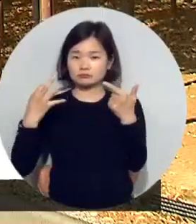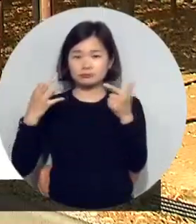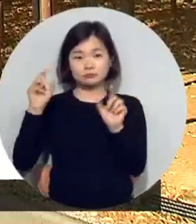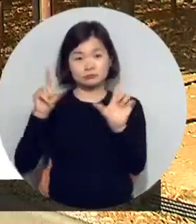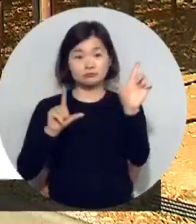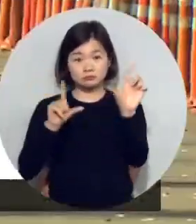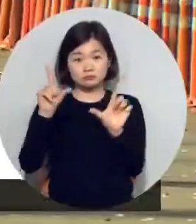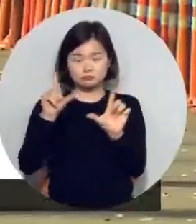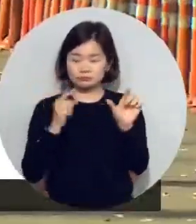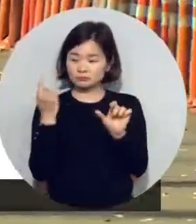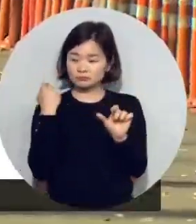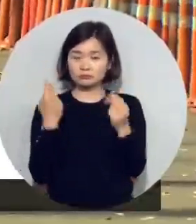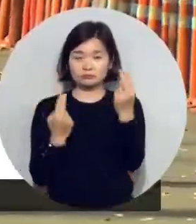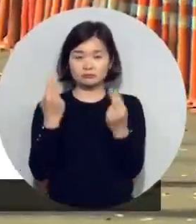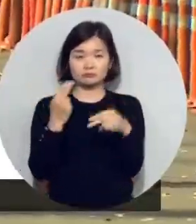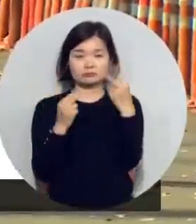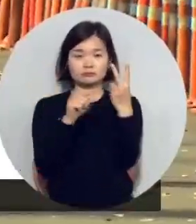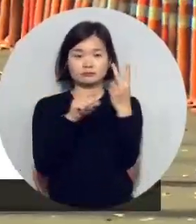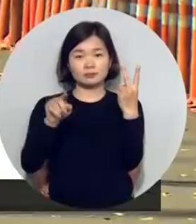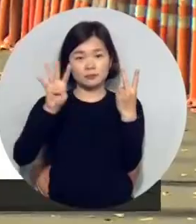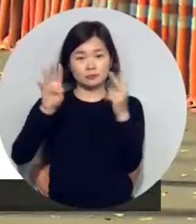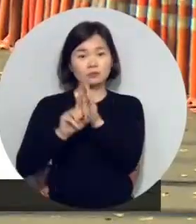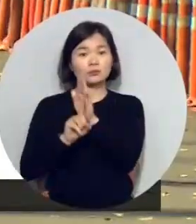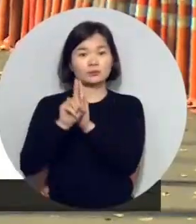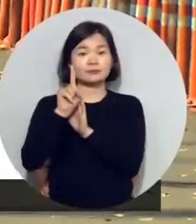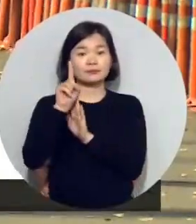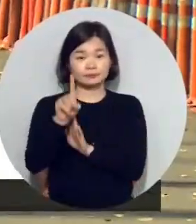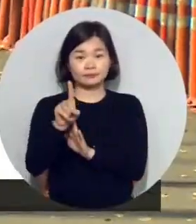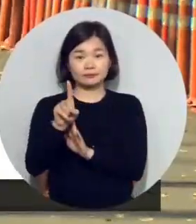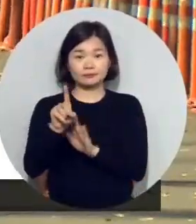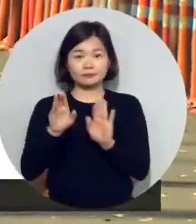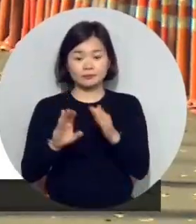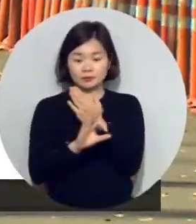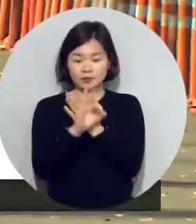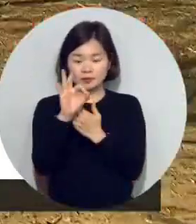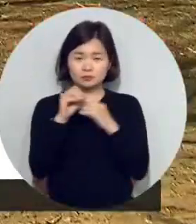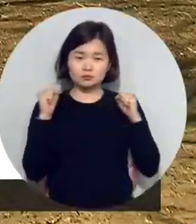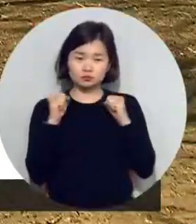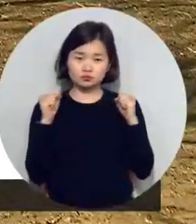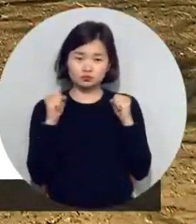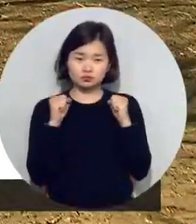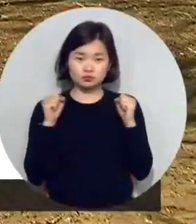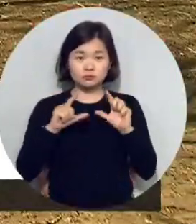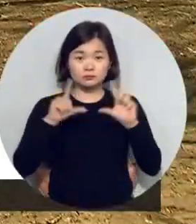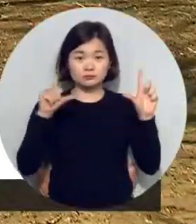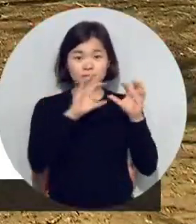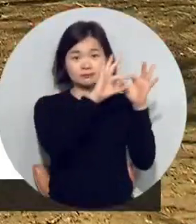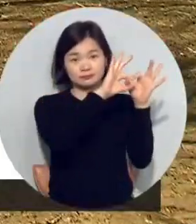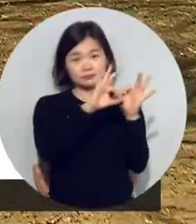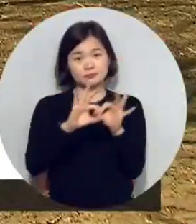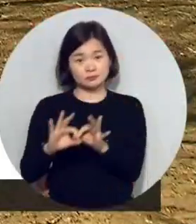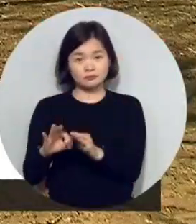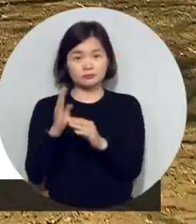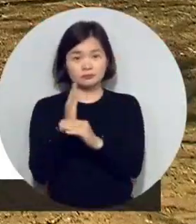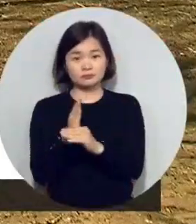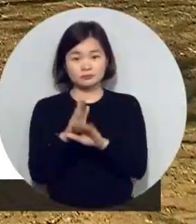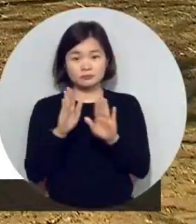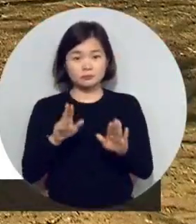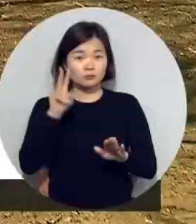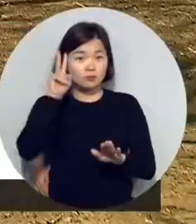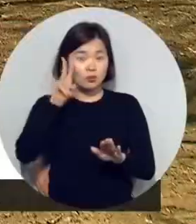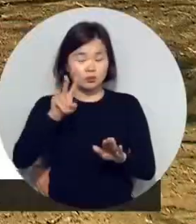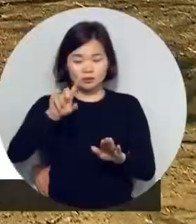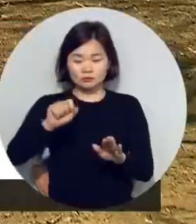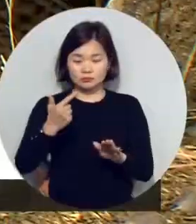분포로 어제보다 2도에서 4도 높겠습니다 아침 쌀쌀한 초겨울 날씨 든 당분간 이어지게 꽃을 키 모레인